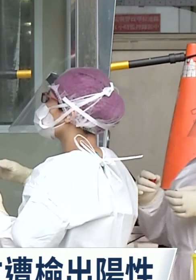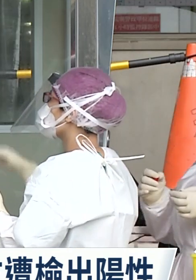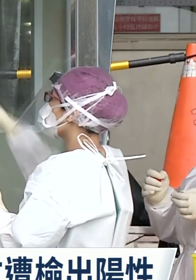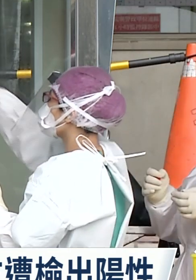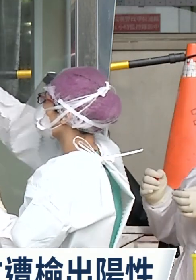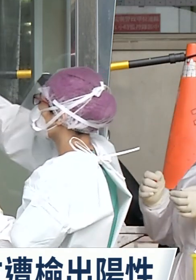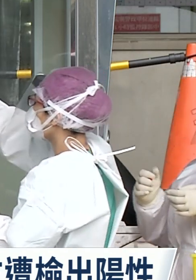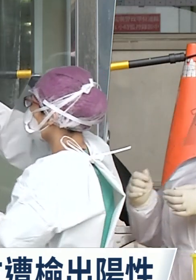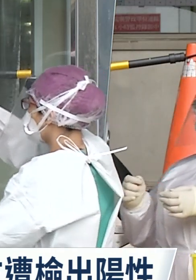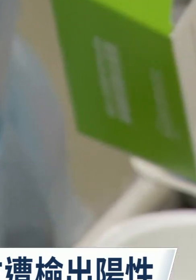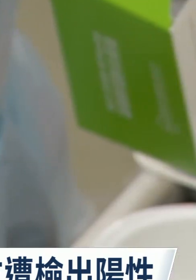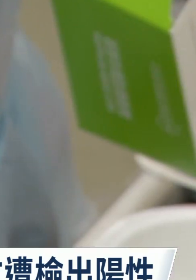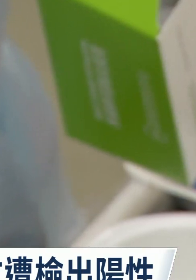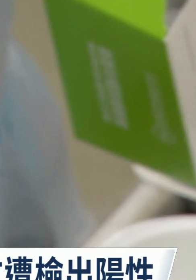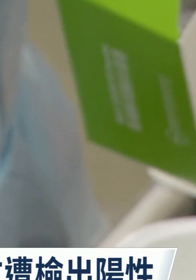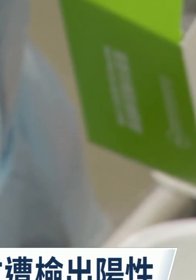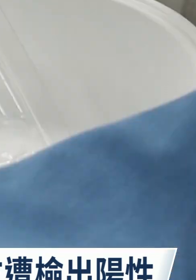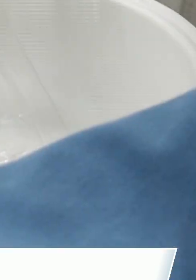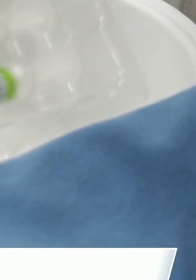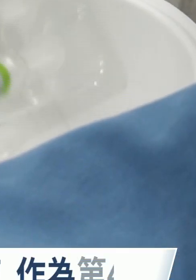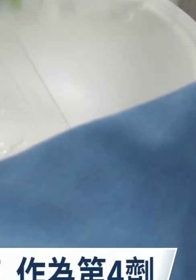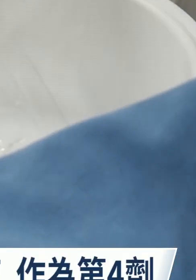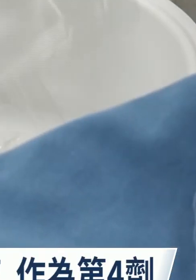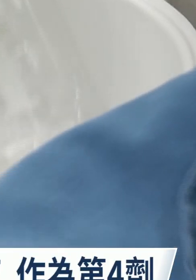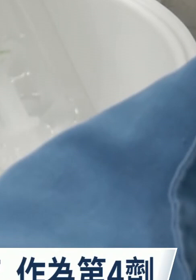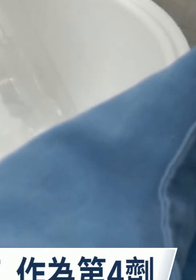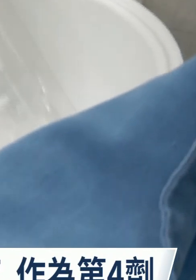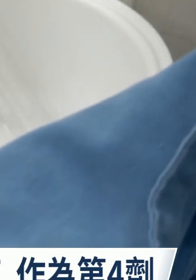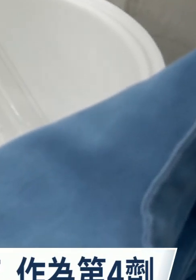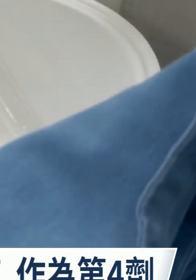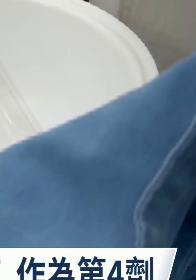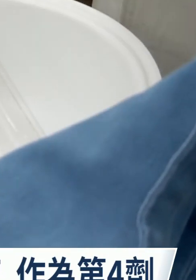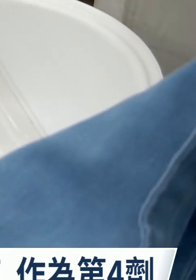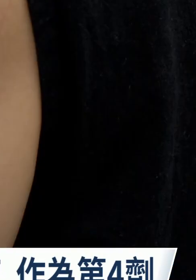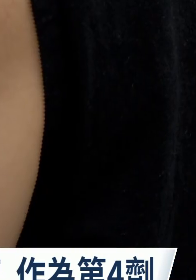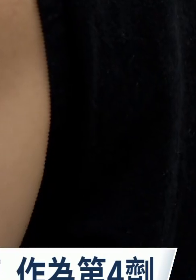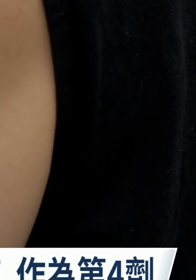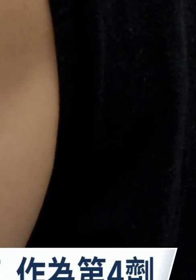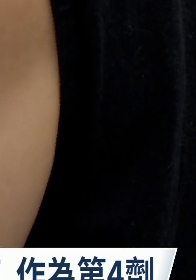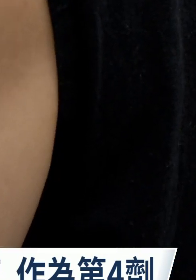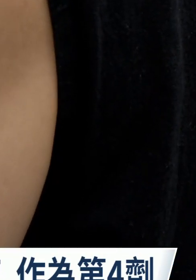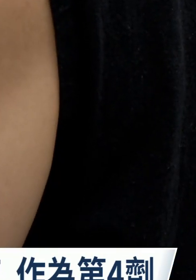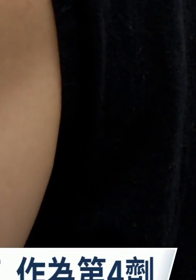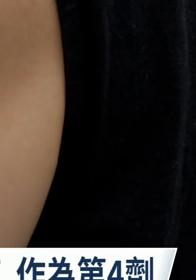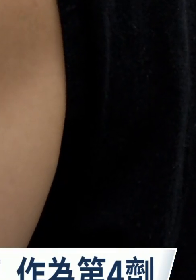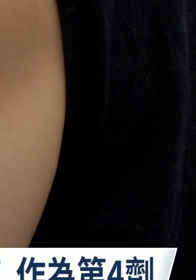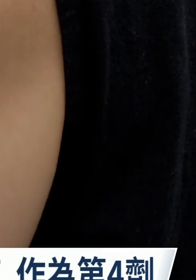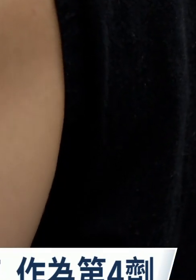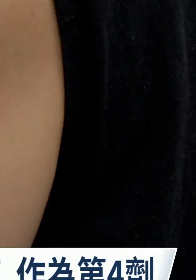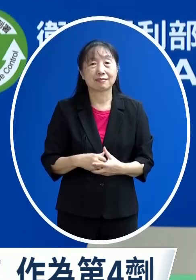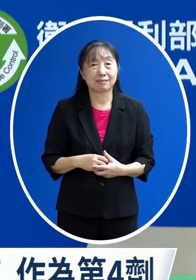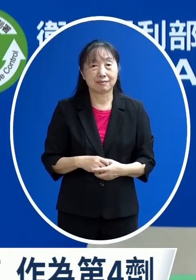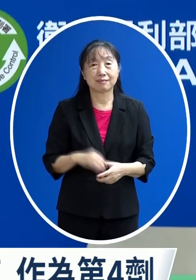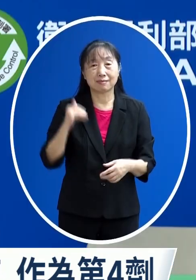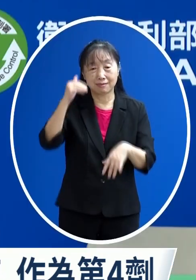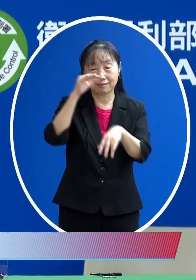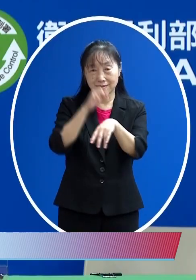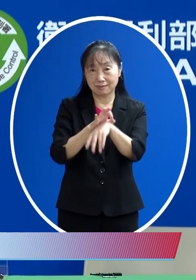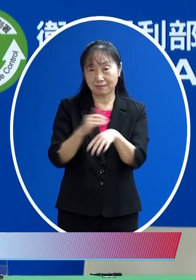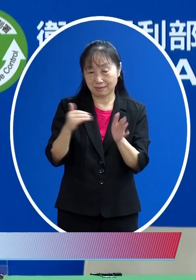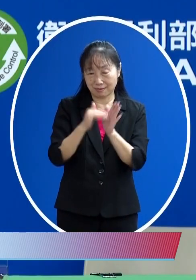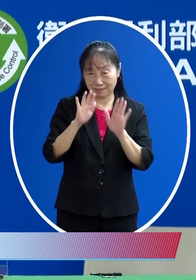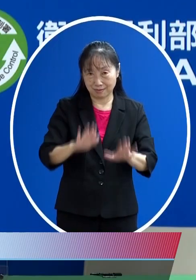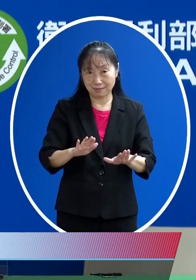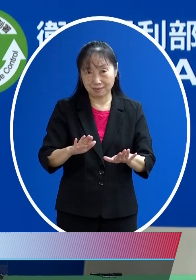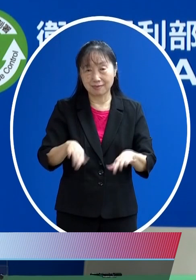国行程全泡汤。不过指挥官王必胜仍力挺到底，强调下周第四剂接种疫苗还是选择高端。 高端疫苗到目